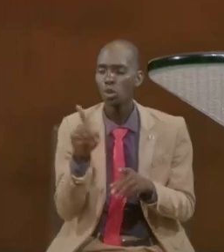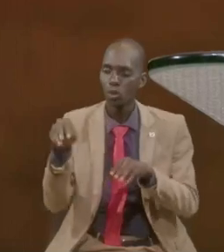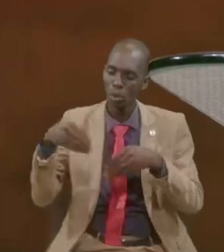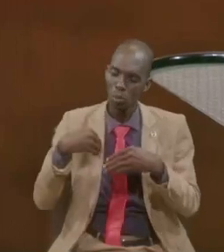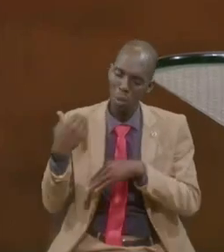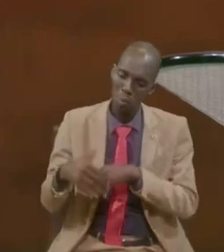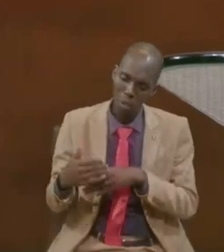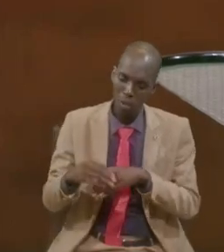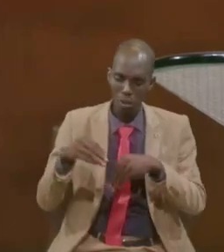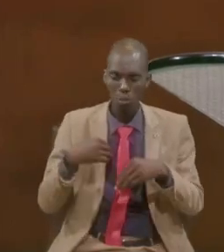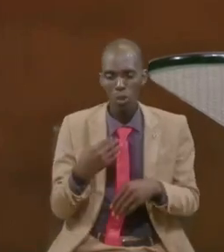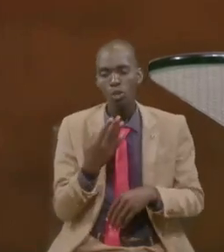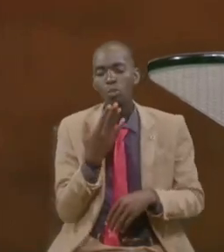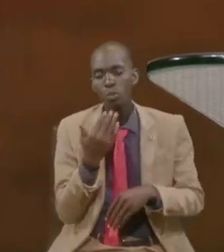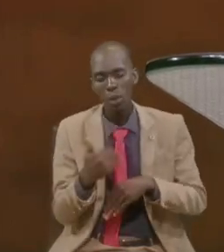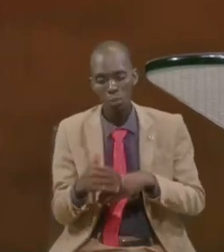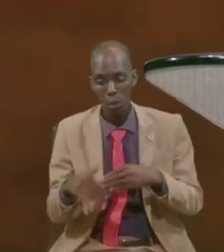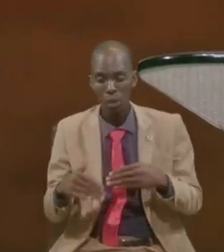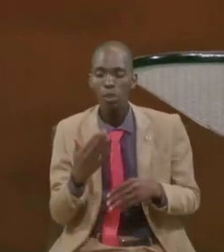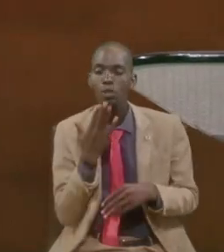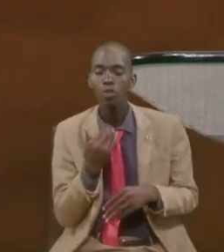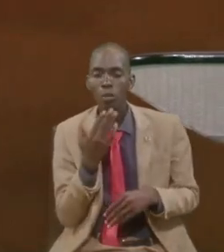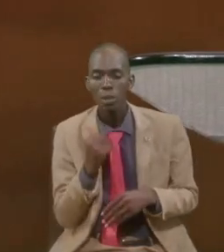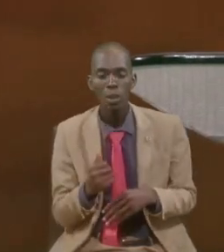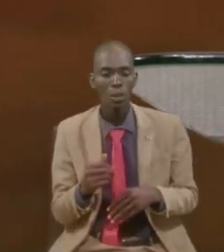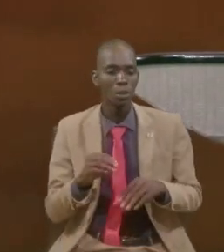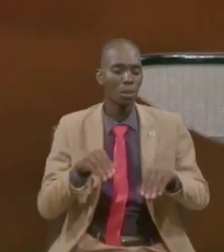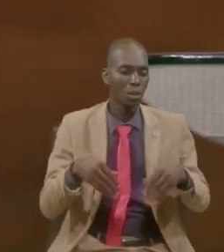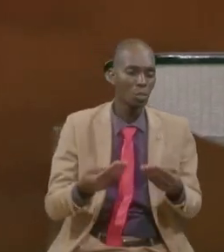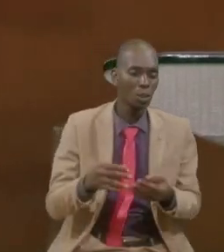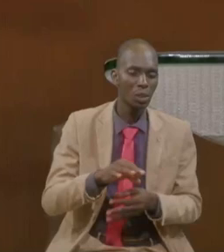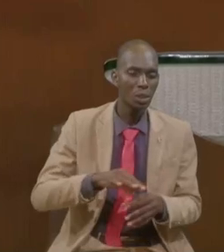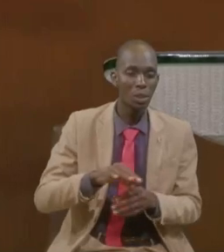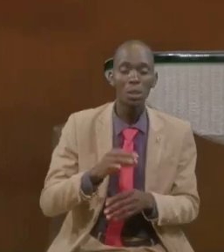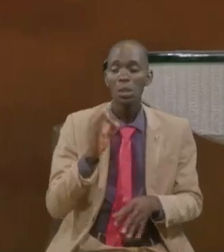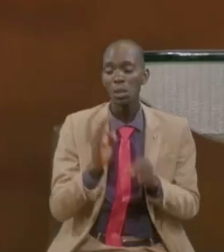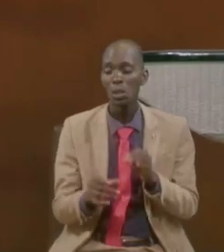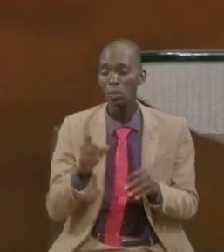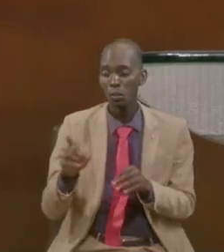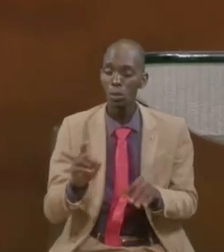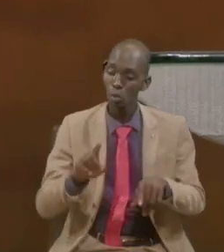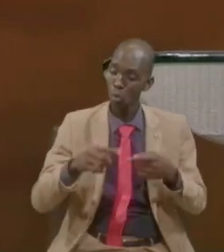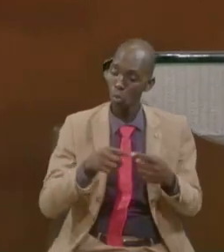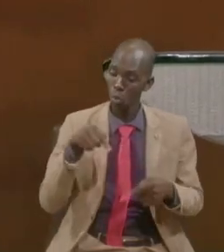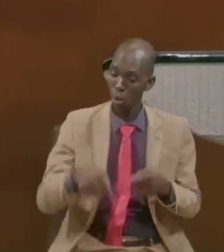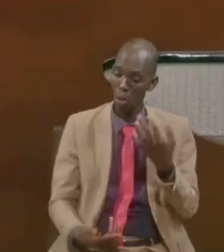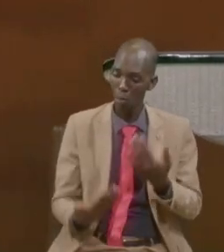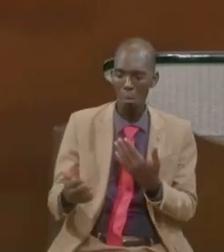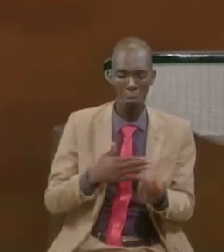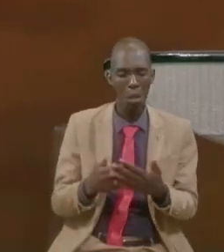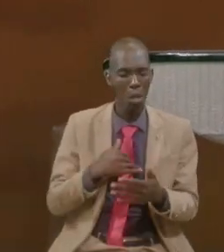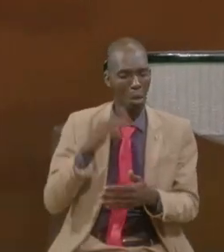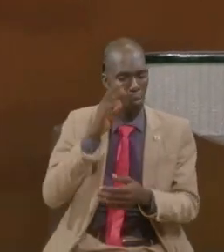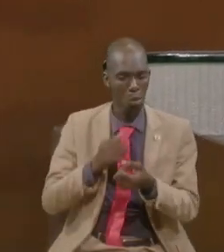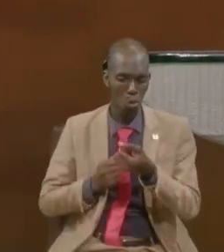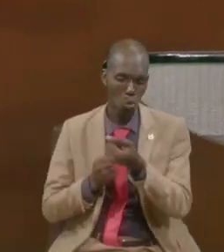tartiné, dont il a sucré mon thé, il m'a fait quelque chose. Même s'il est en route pour l'enfer, je vais le